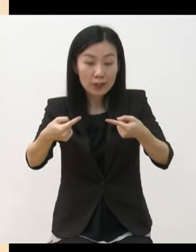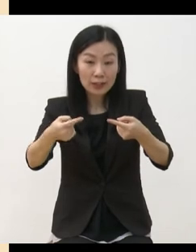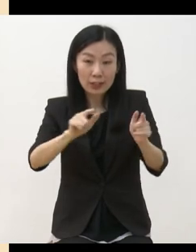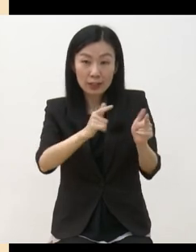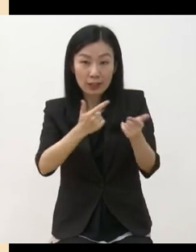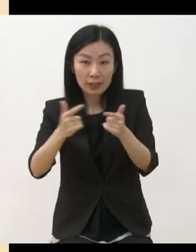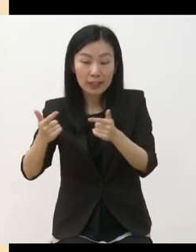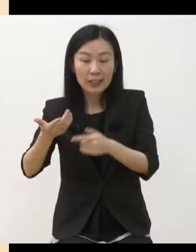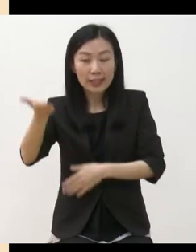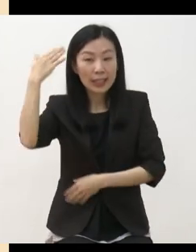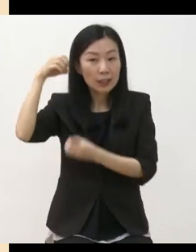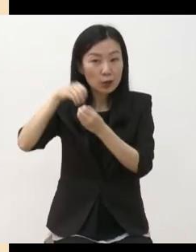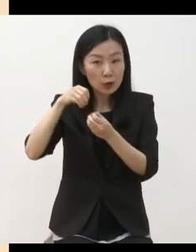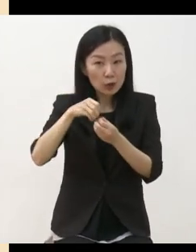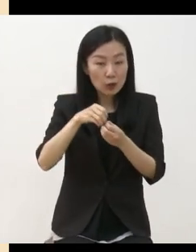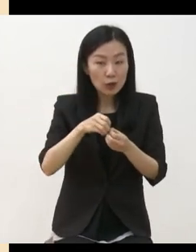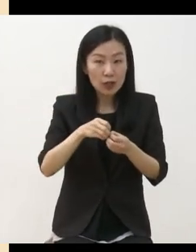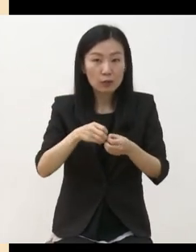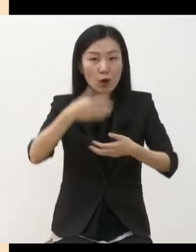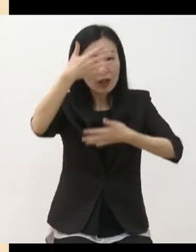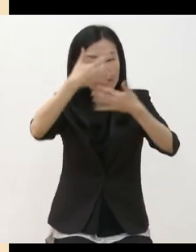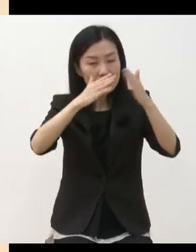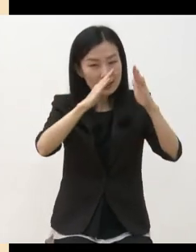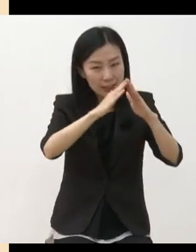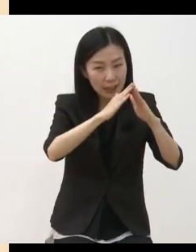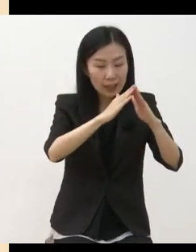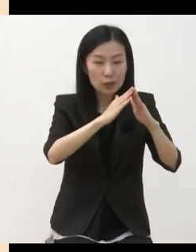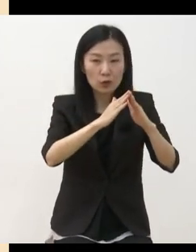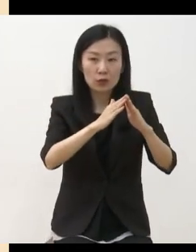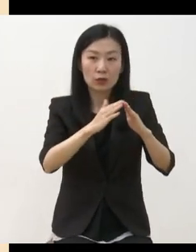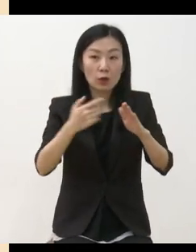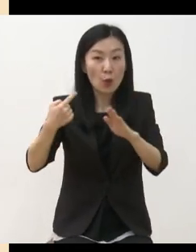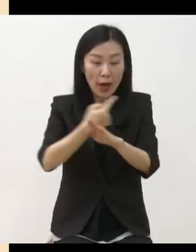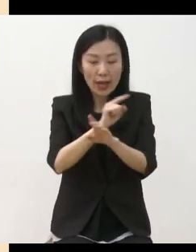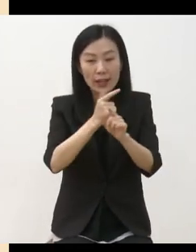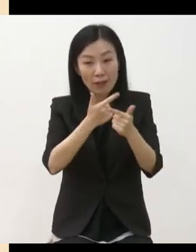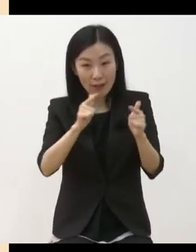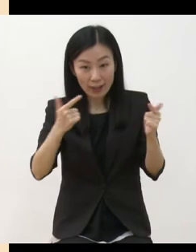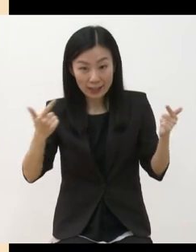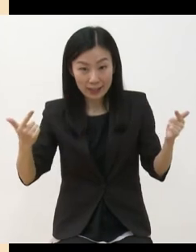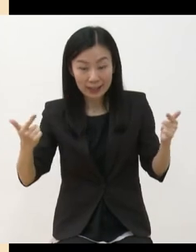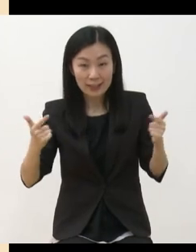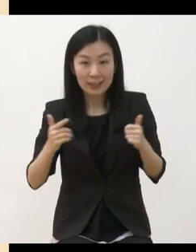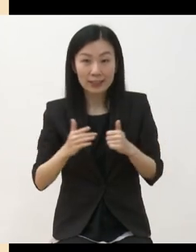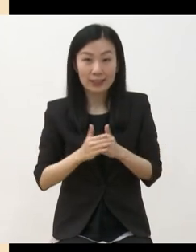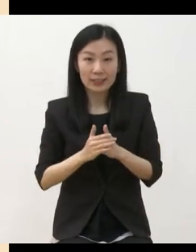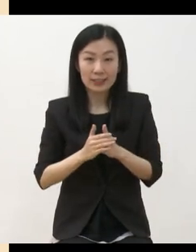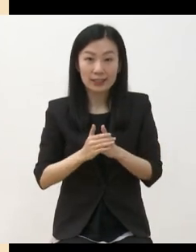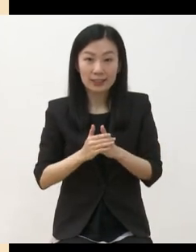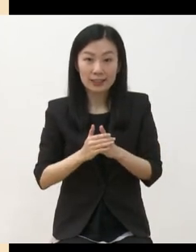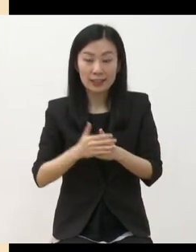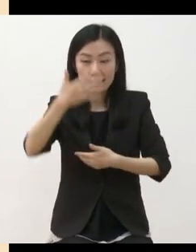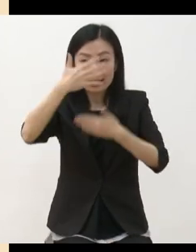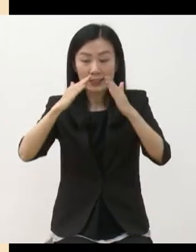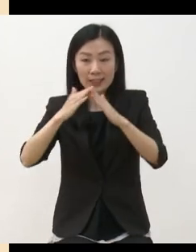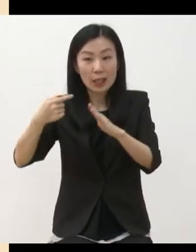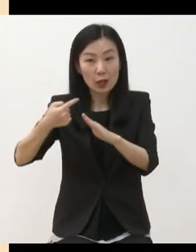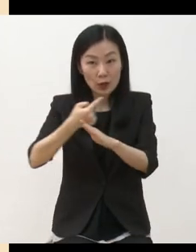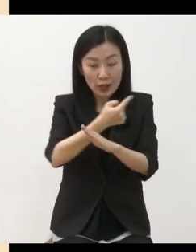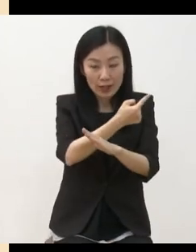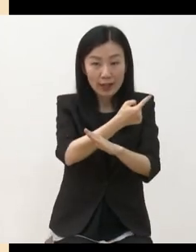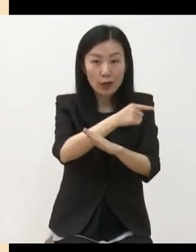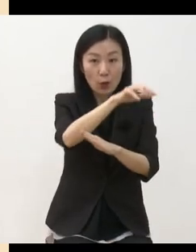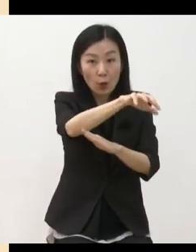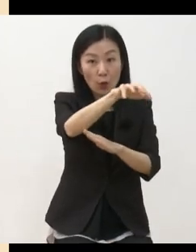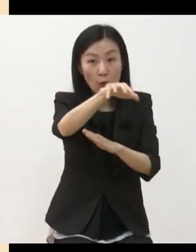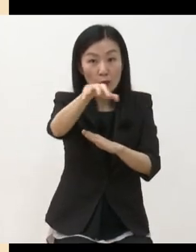미술관 뿐만 아니라 다양한 온라인 전시라든지 극장 내외의 실외 공간을 활용하는 공연 등 다양한